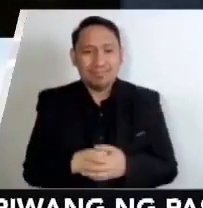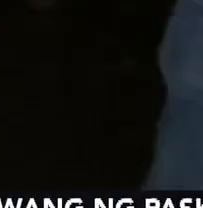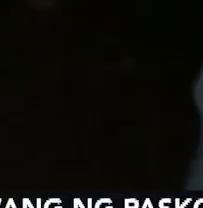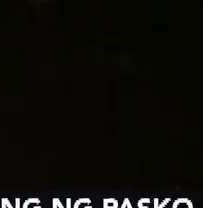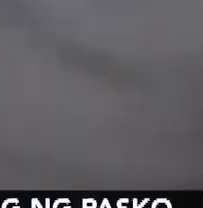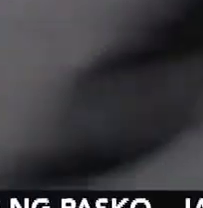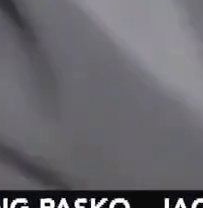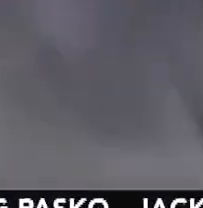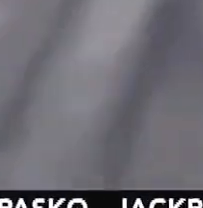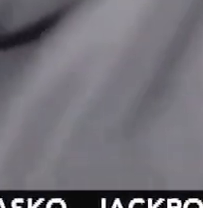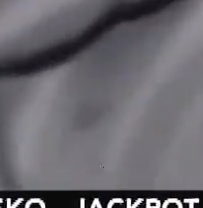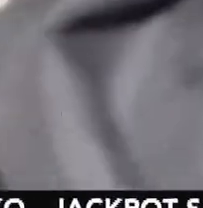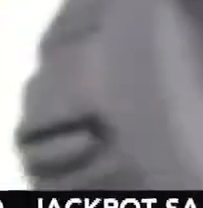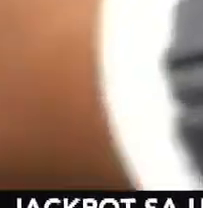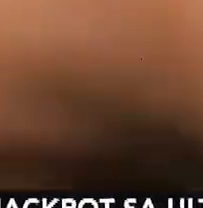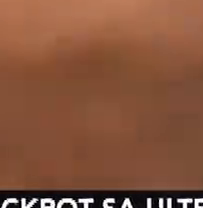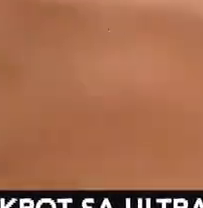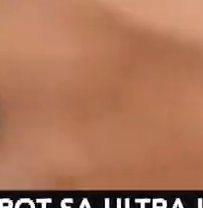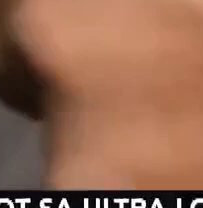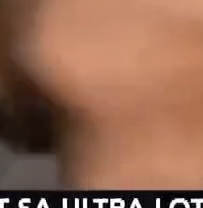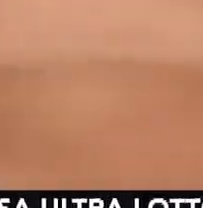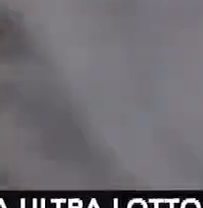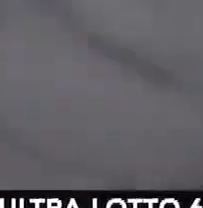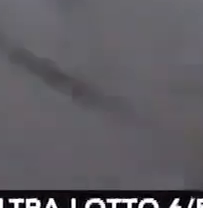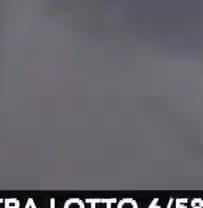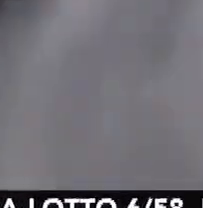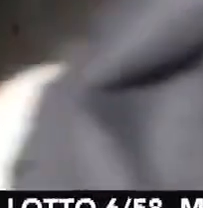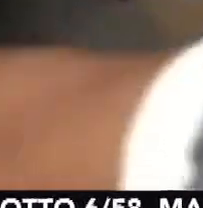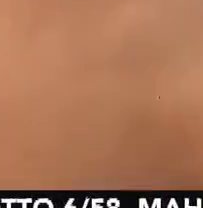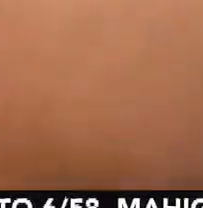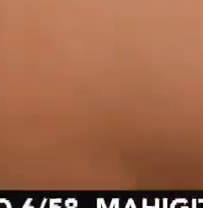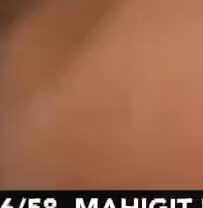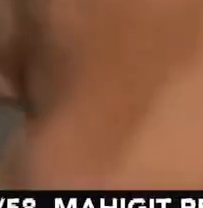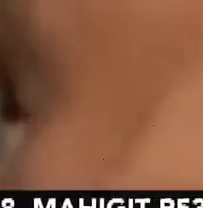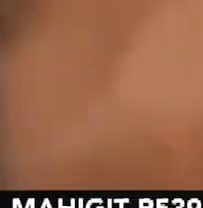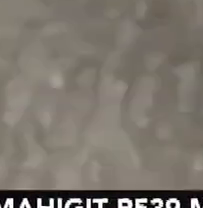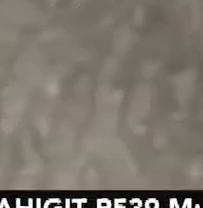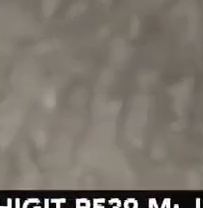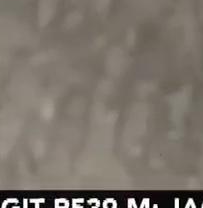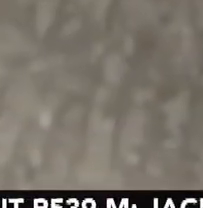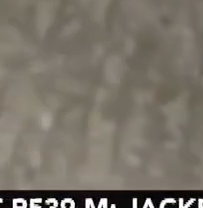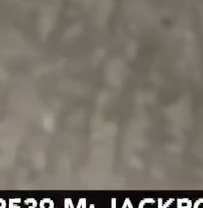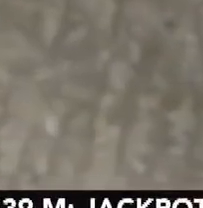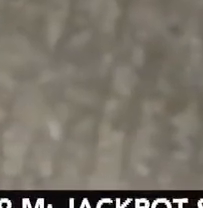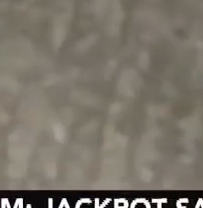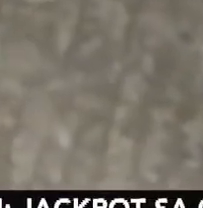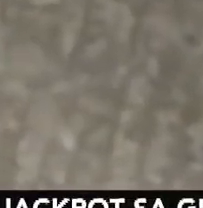mabenta sa mga turista ang tahon na may strawberry at ube flavor. 30 pesos ang kada order.